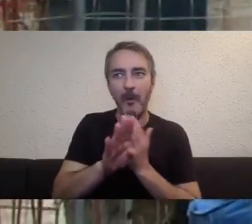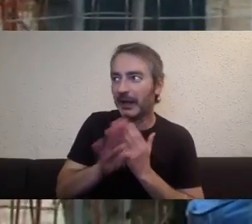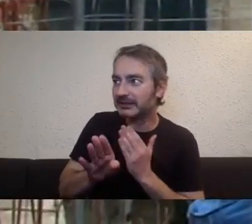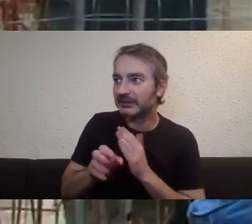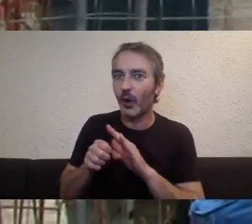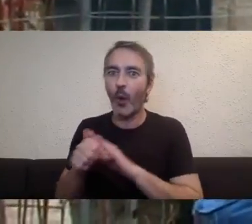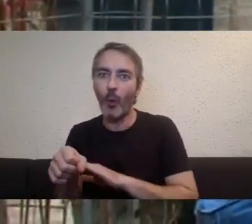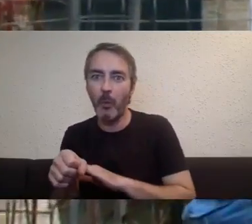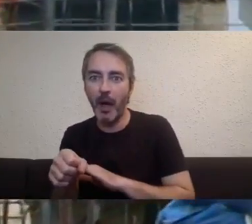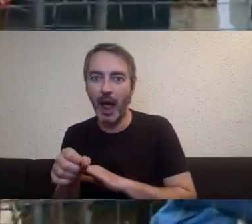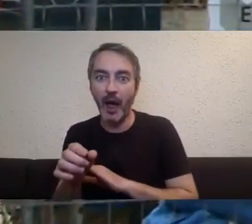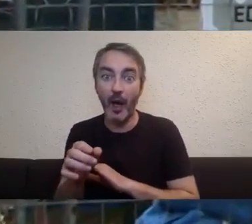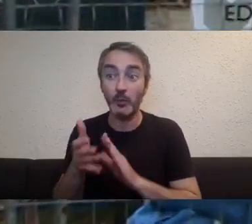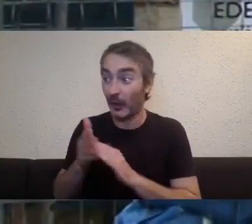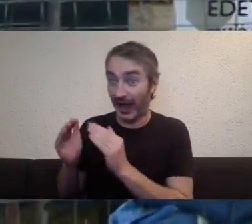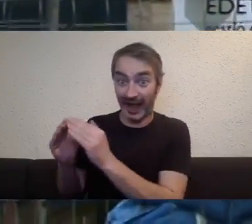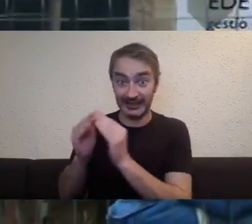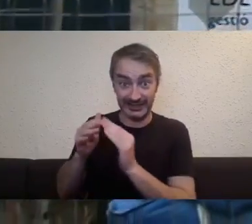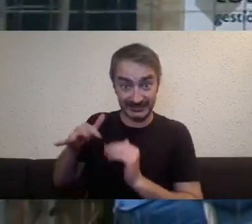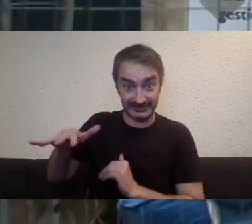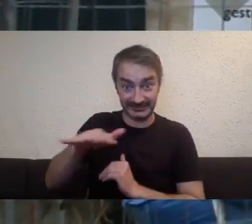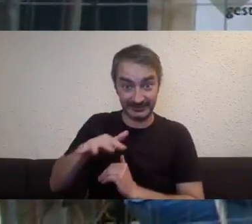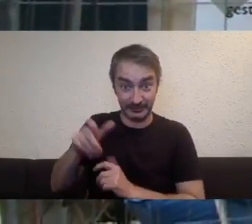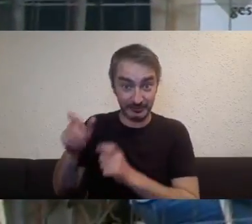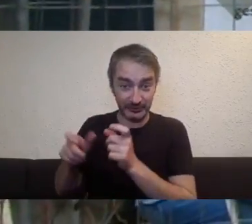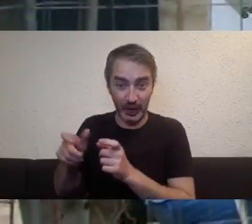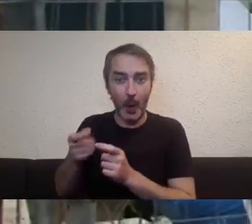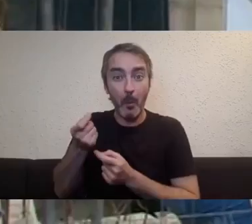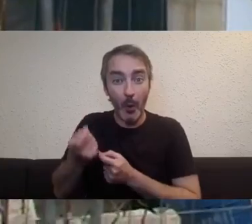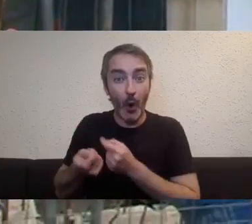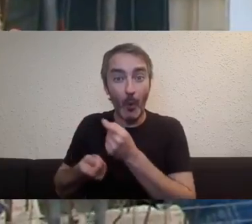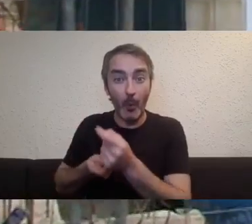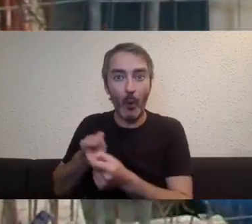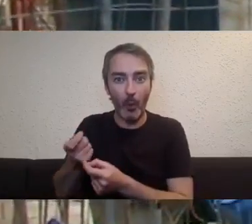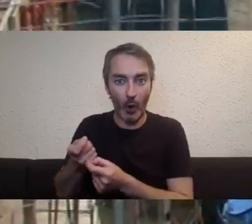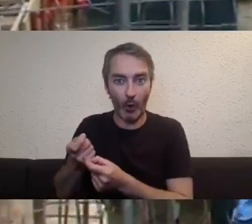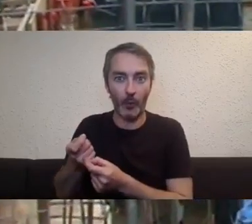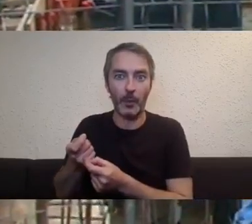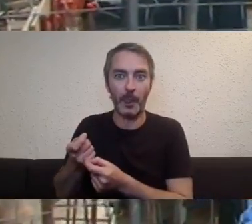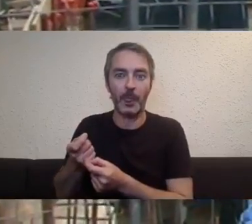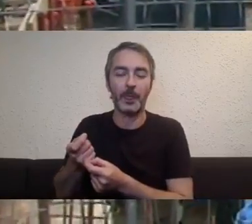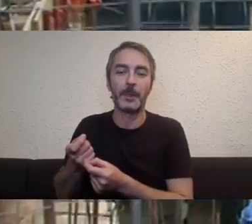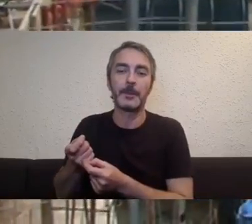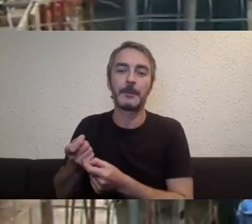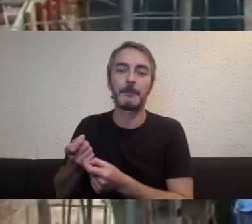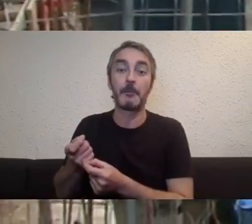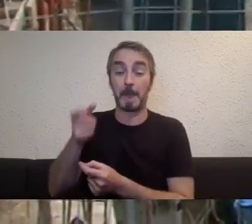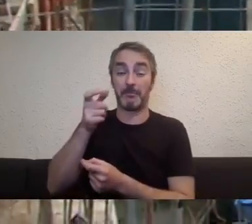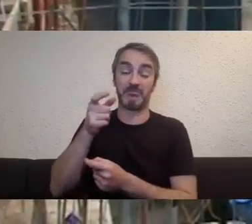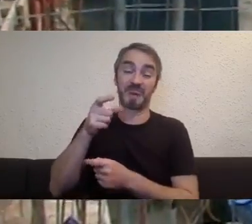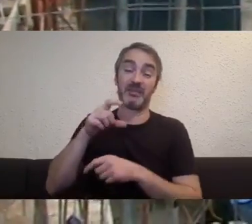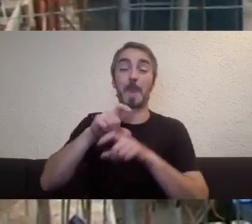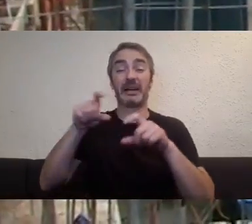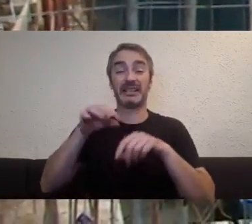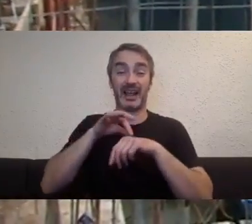veïns i els ocupes, perquè tota la gent que vivia en aquestes cases era, bueno, a poc a poc, hi havia moltes pressions per part